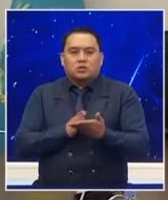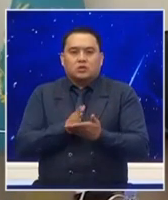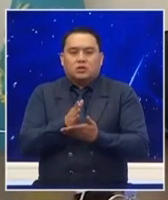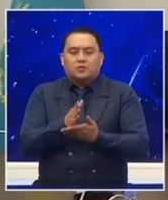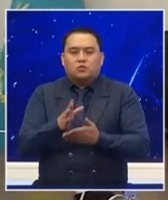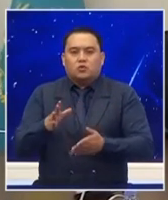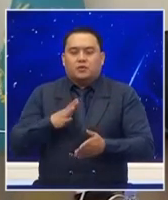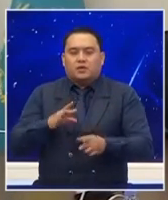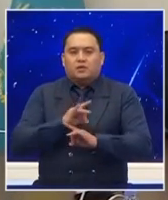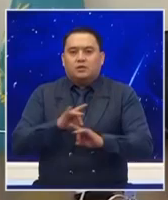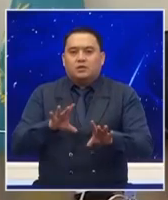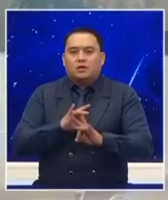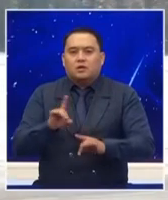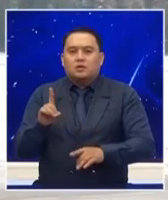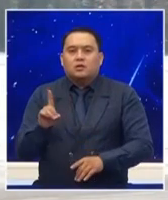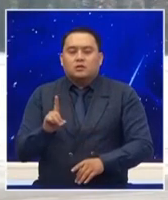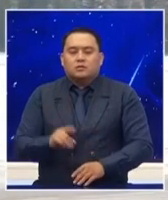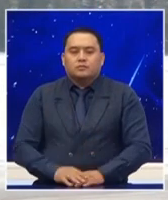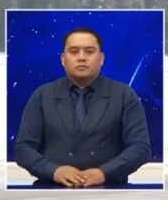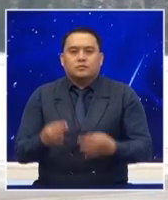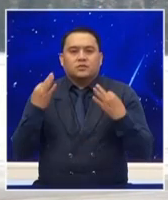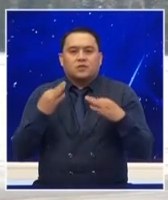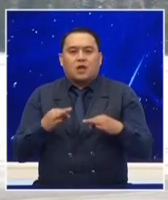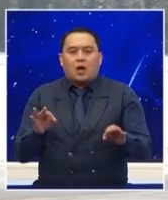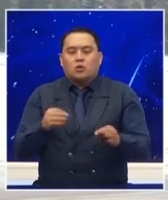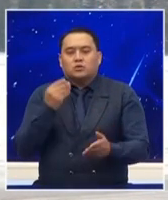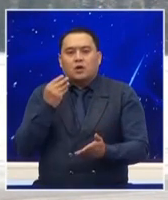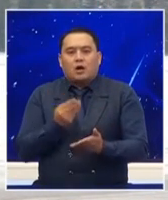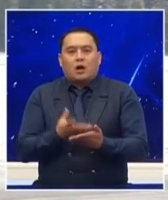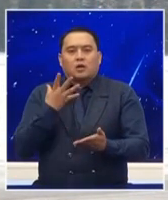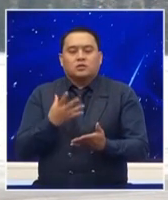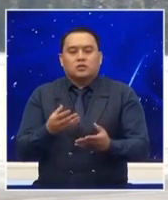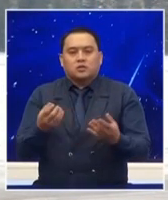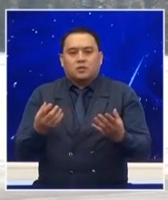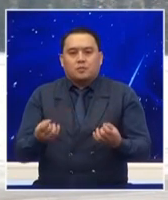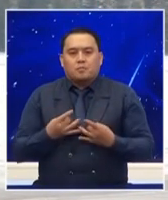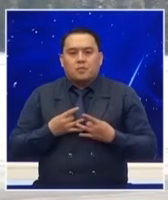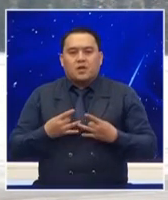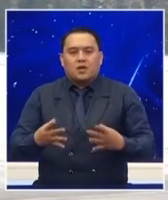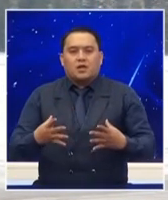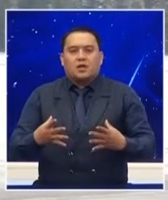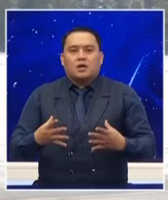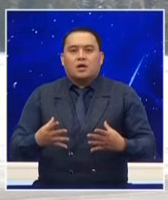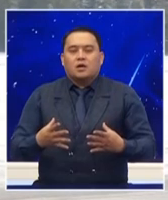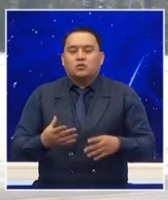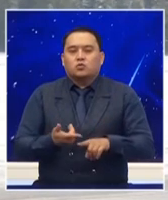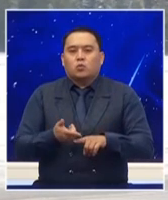осындай егемендік алып берген. Тәуелсіздік келді қасиетті мереке, ұлда ұлық мереке.